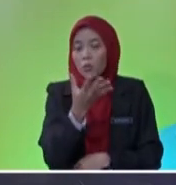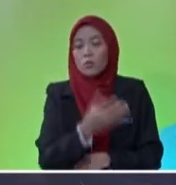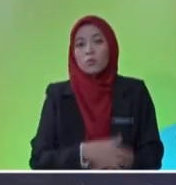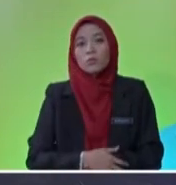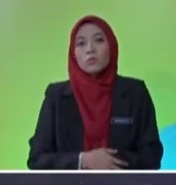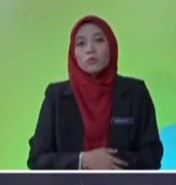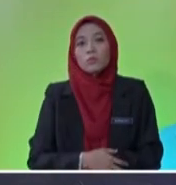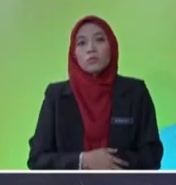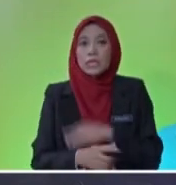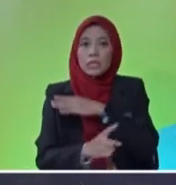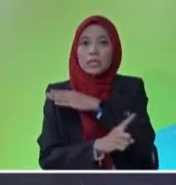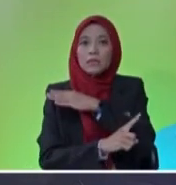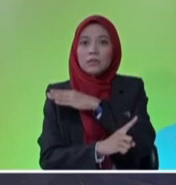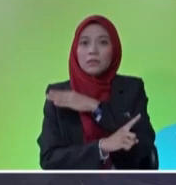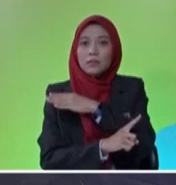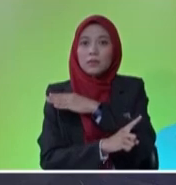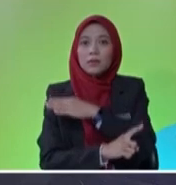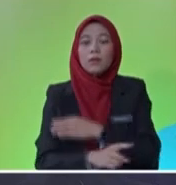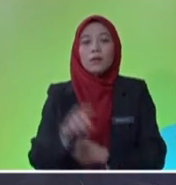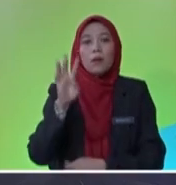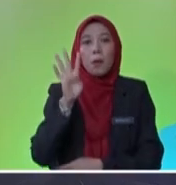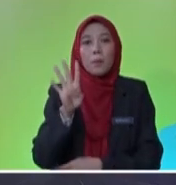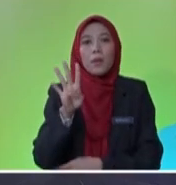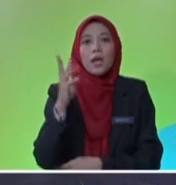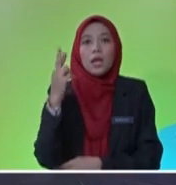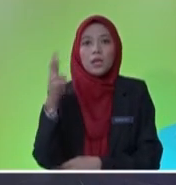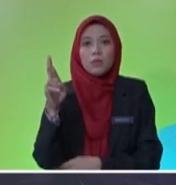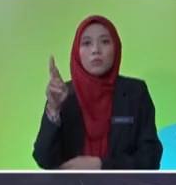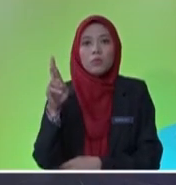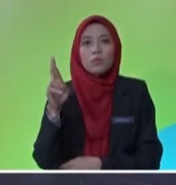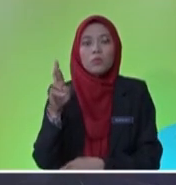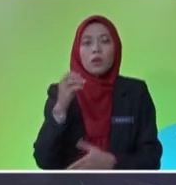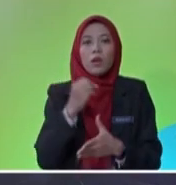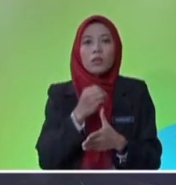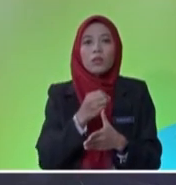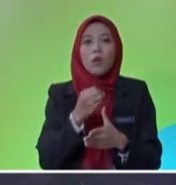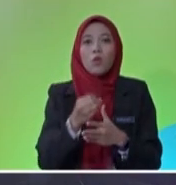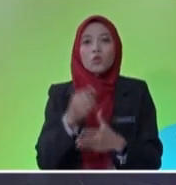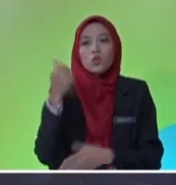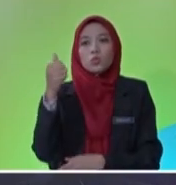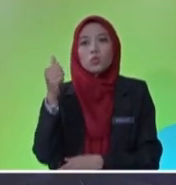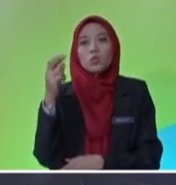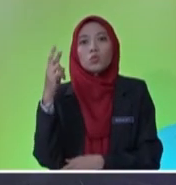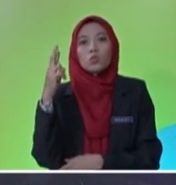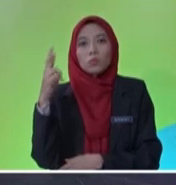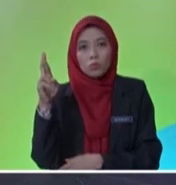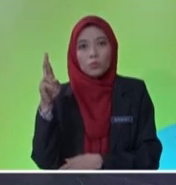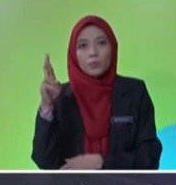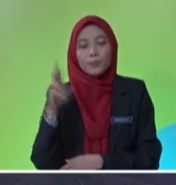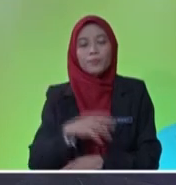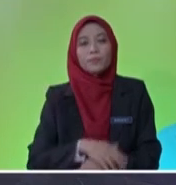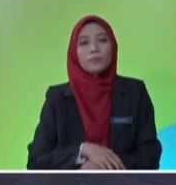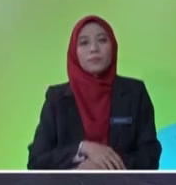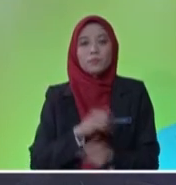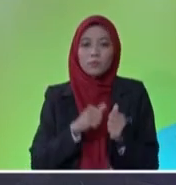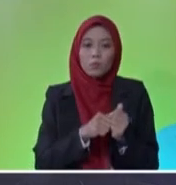denda sebanyak 4000 tinggi dan tidak lebih 10.000 ringgit itu menemui dapat Iya rumusan yang dibuat berdasarkan Bijuu